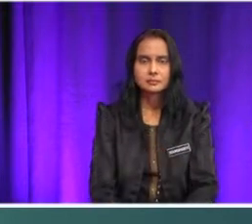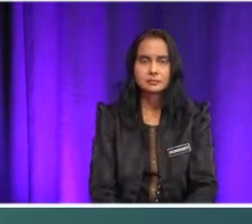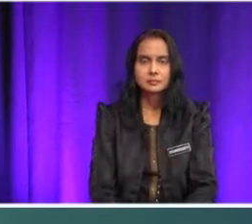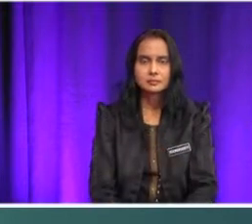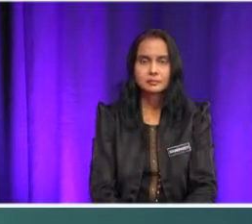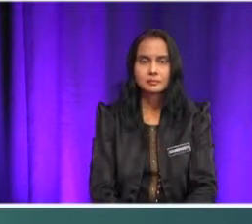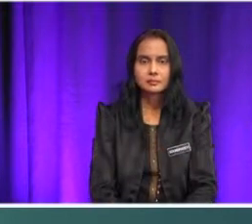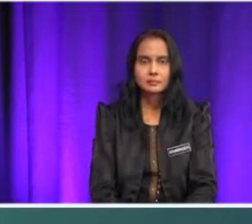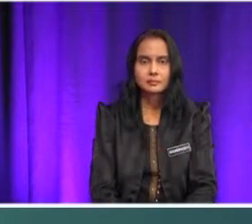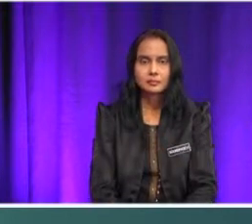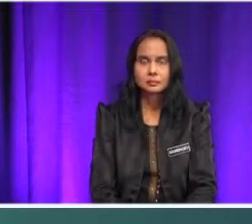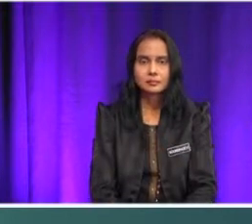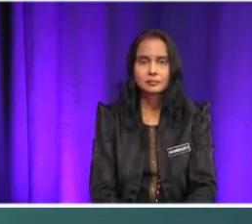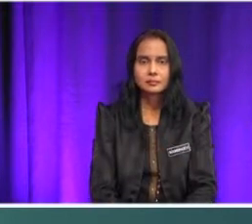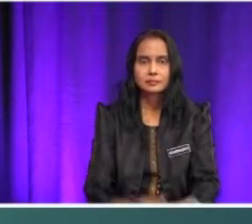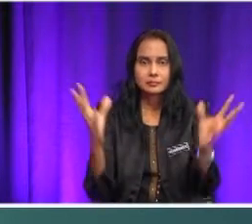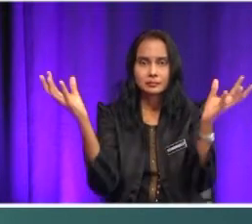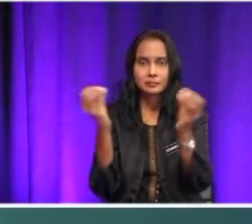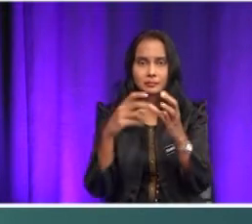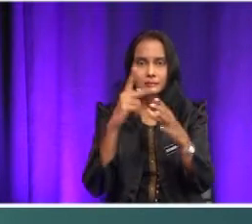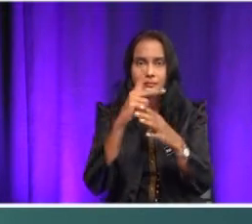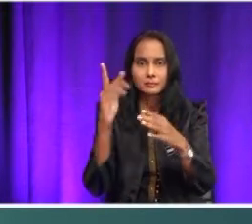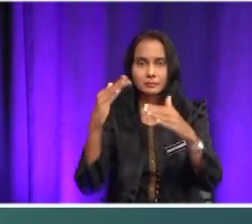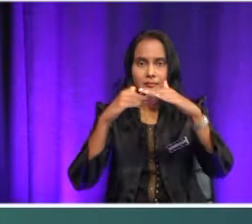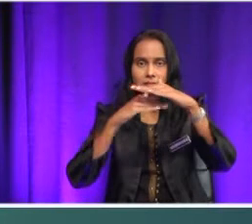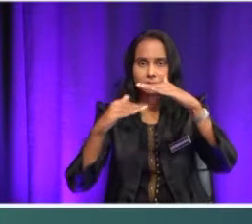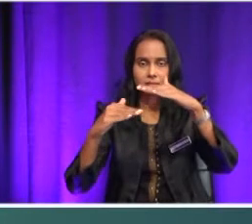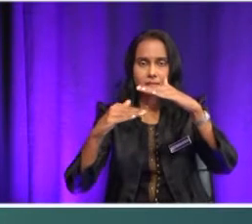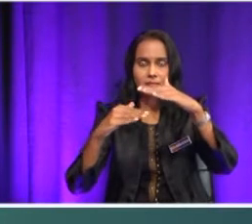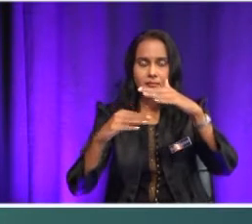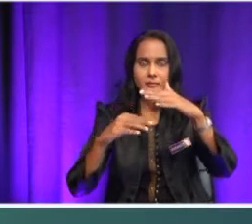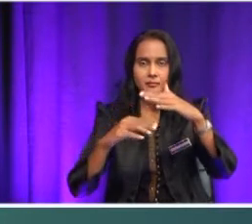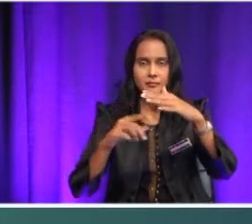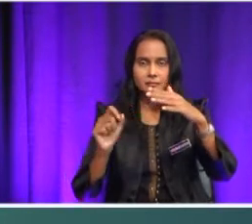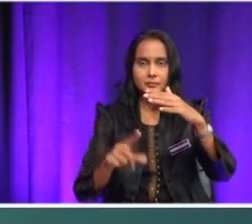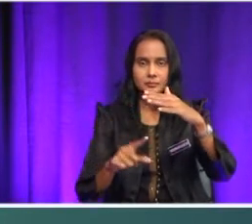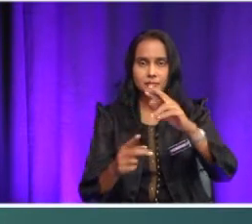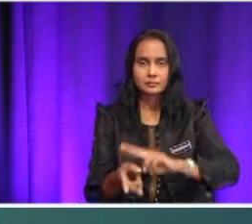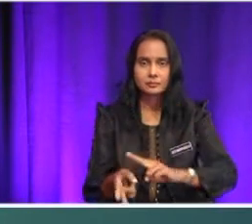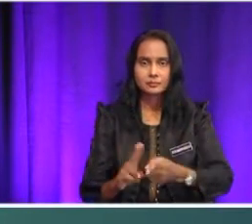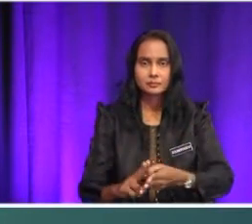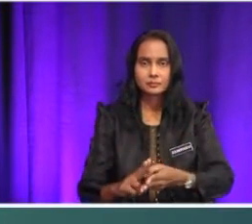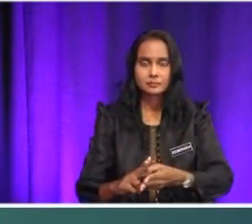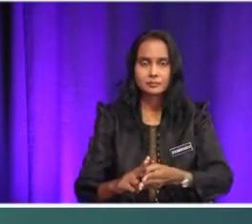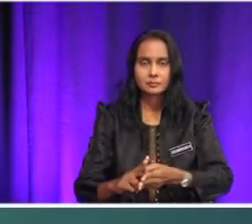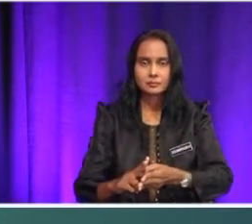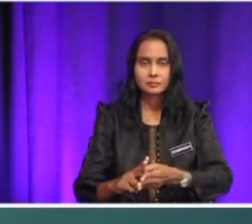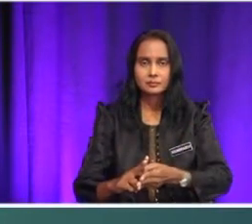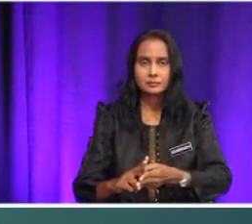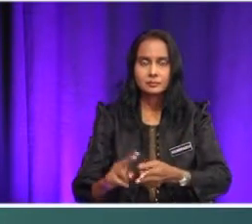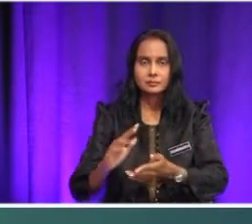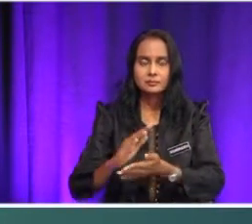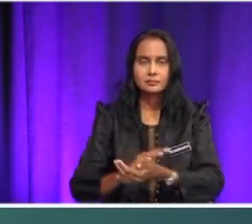jumlah keluaran kita bahagiakan dengan input berubah jadi jumlah keluarannya ialah 10